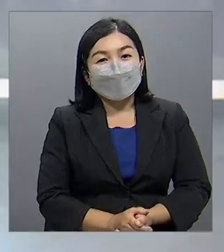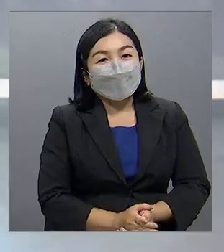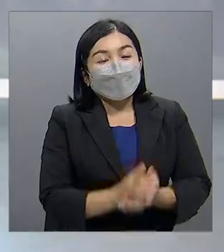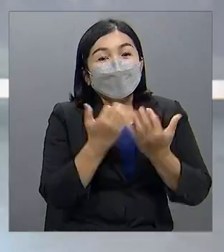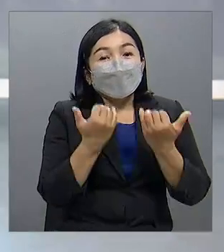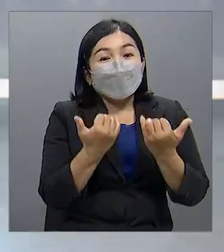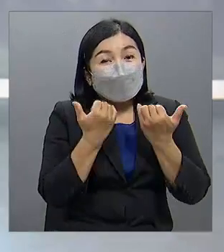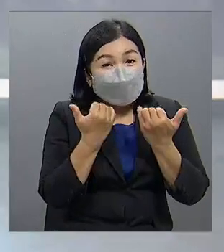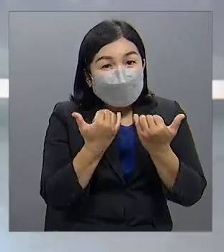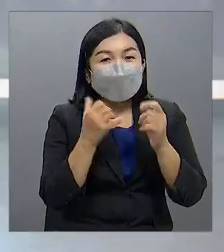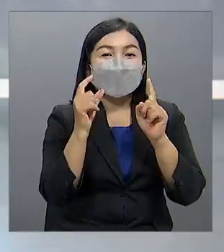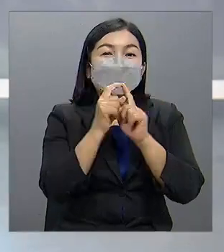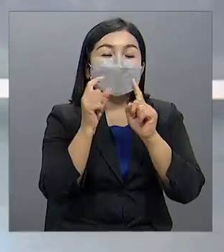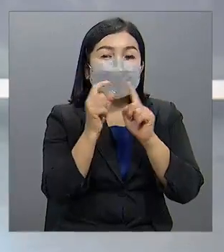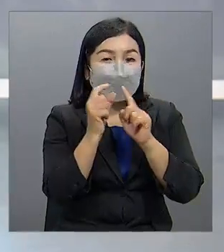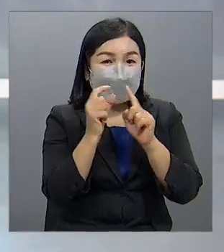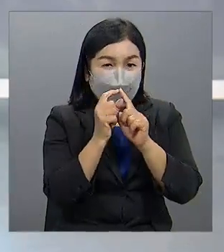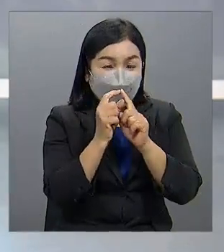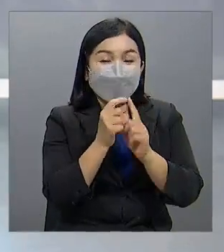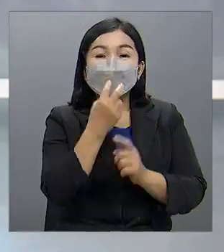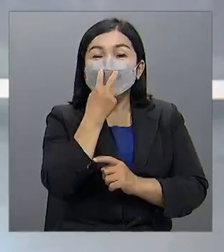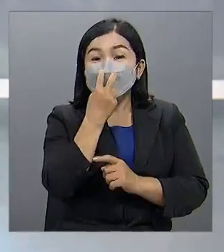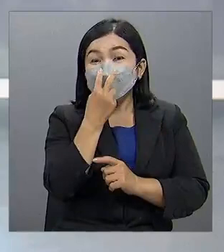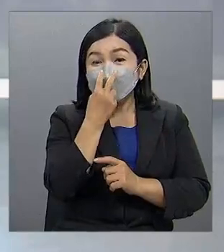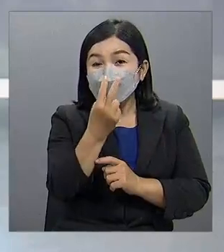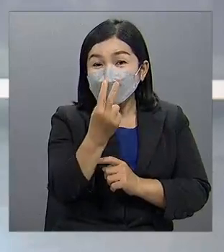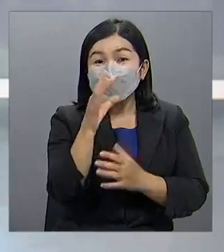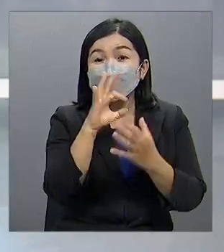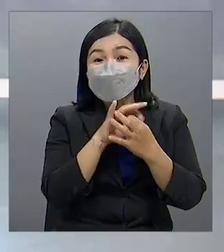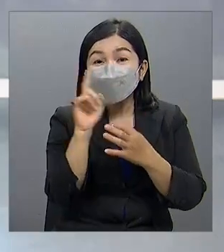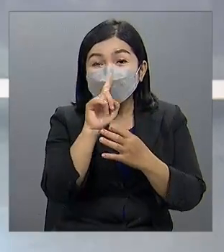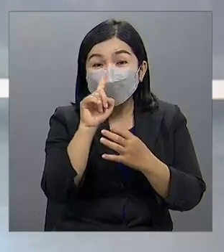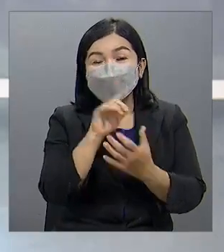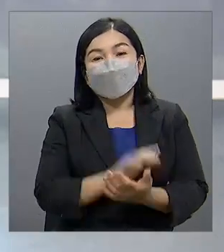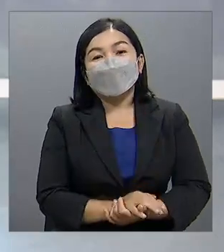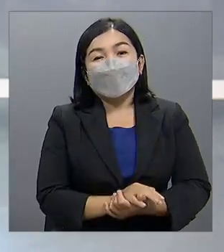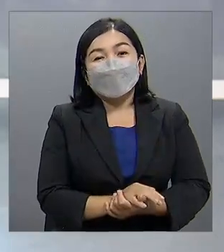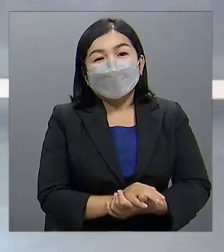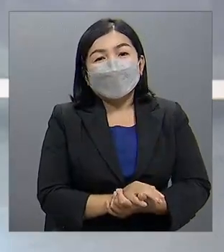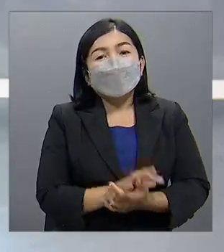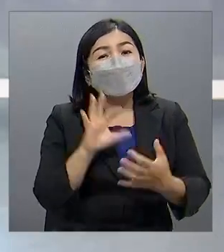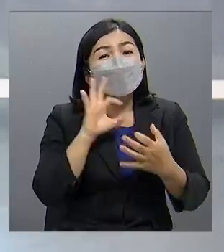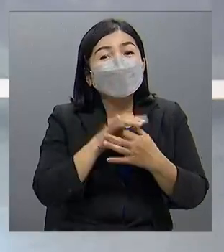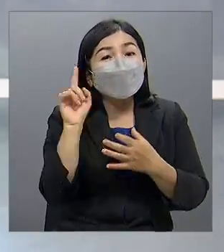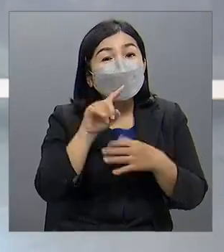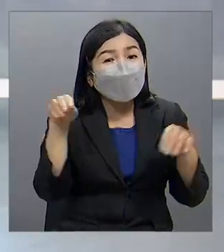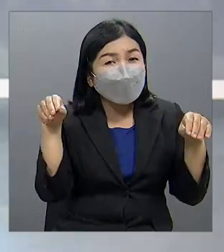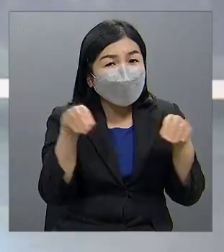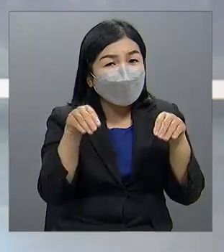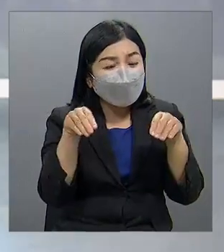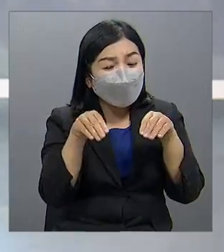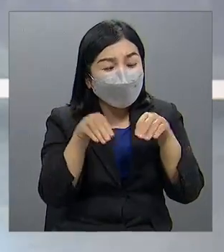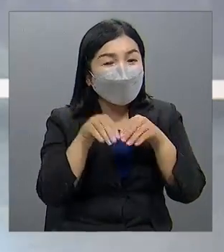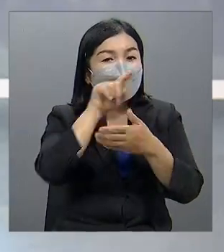Tuesday motivation มาฝากนะคะเป็นเรื่องของการเปลี่ยนแปลงนั่นเองค่ะการเลือกตั้งผู้ว่าใกล้เข้ามาแล้วนะคะเชื่อว่าหลายคนอยากจะเห็น